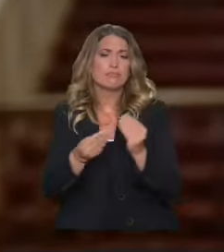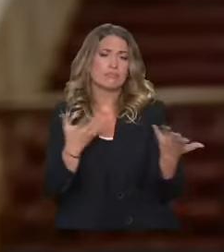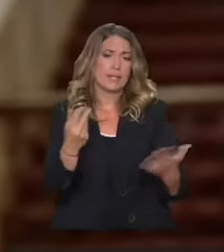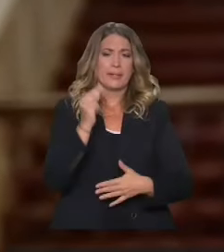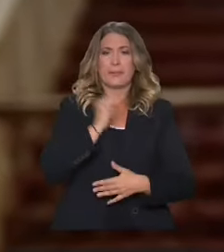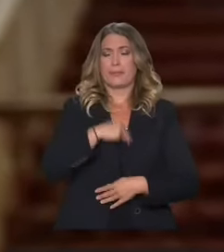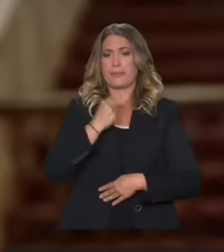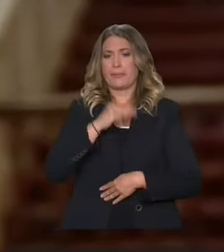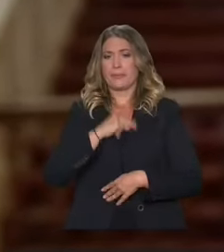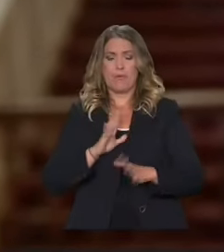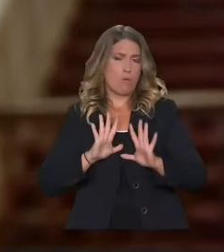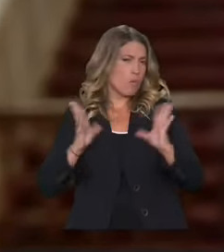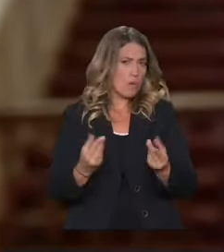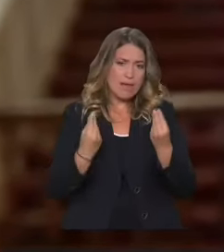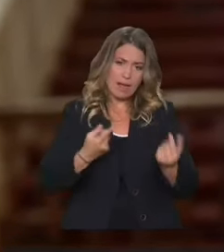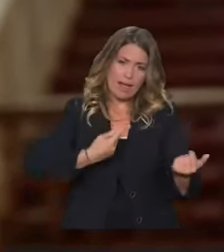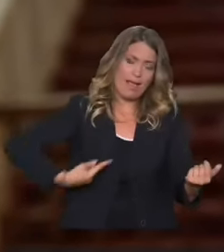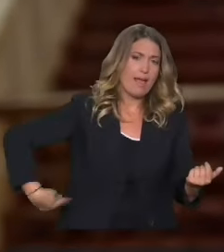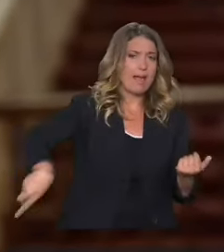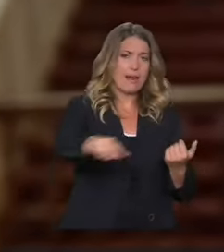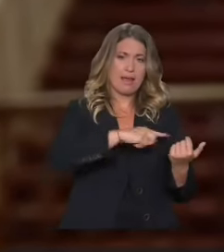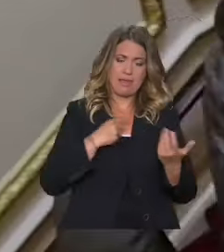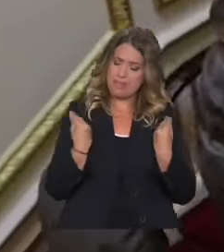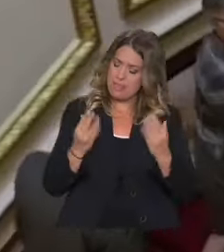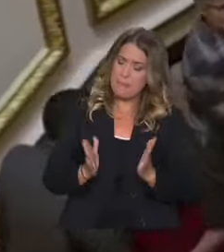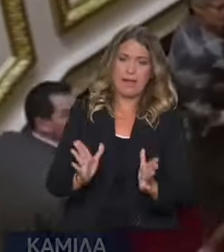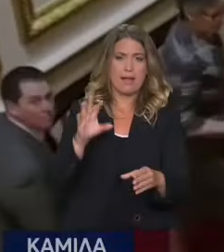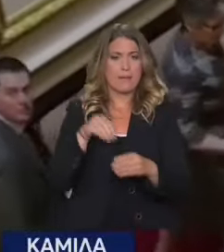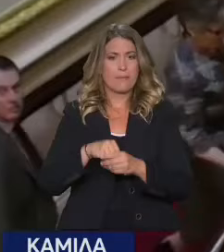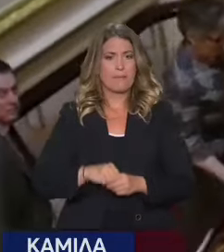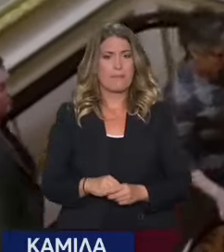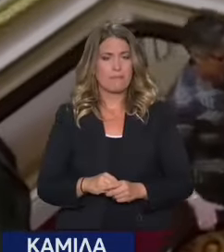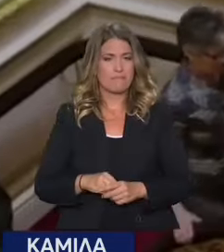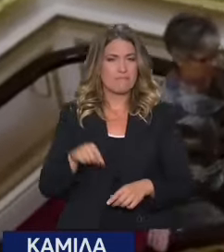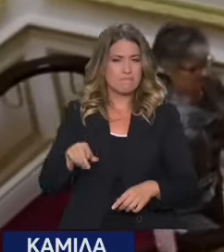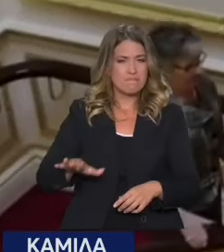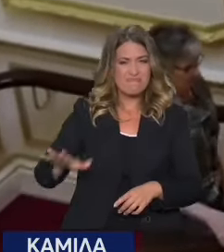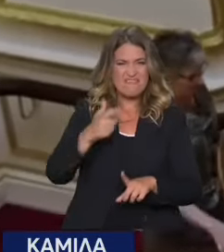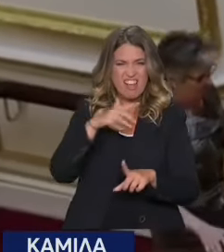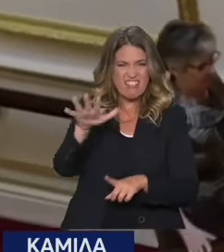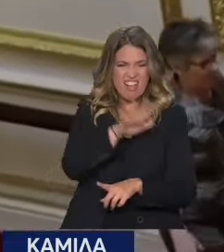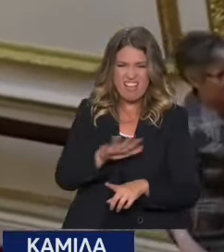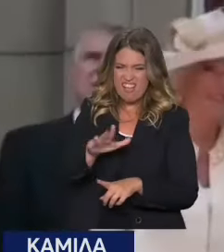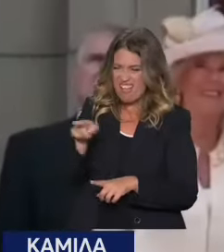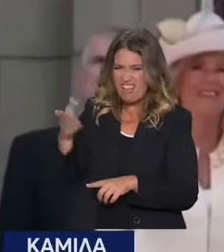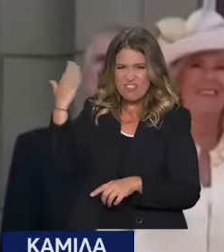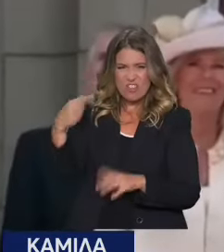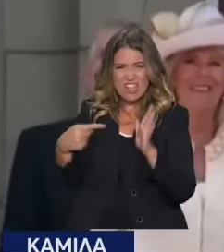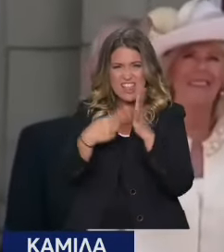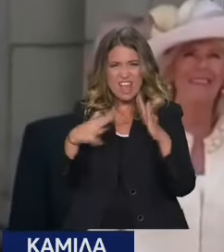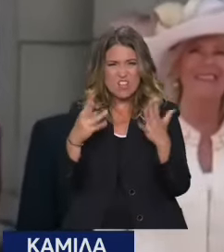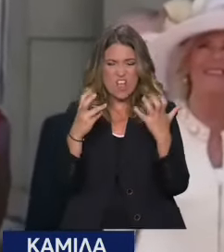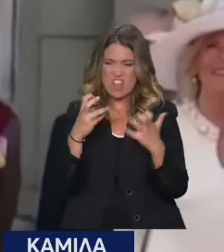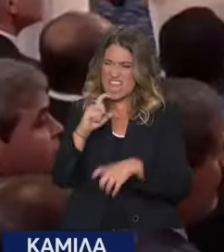So fingers crossed that everything goes well for everybody. Η πιο μισητή γυναίκα στη Βρετανία τη δεκαετία του 80 θα